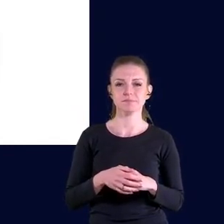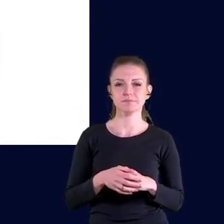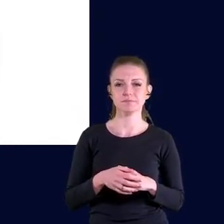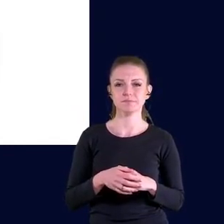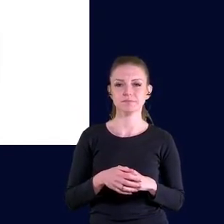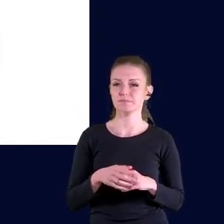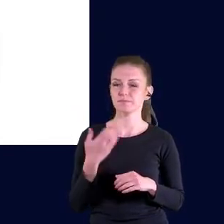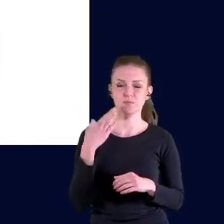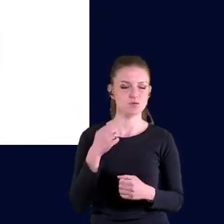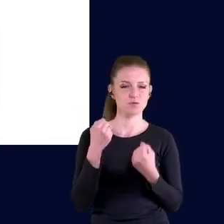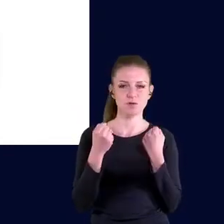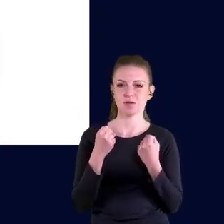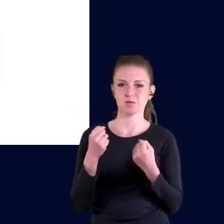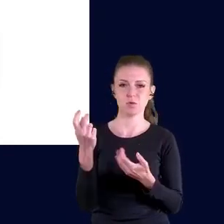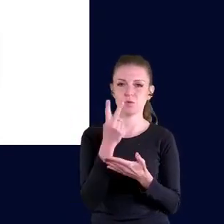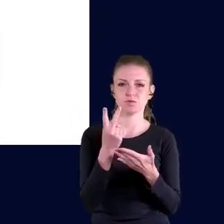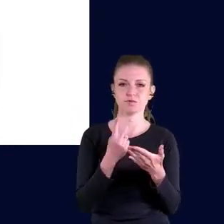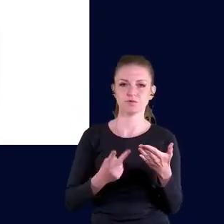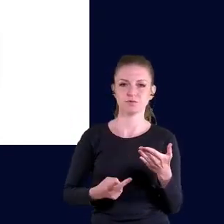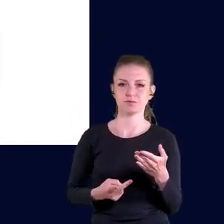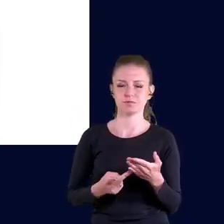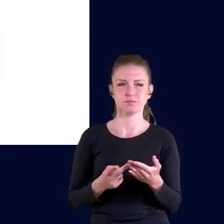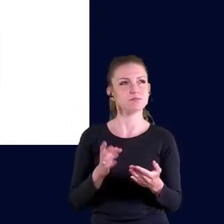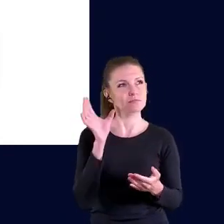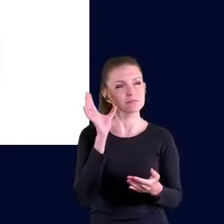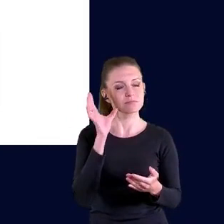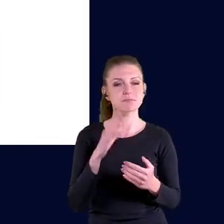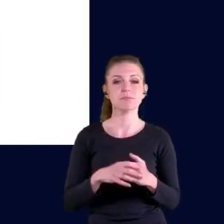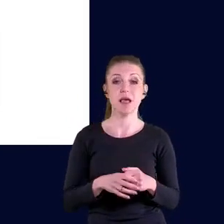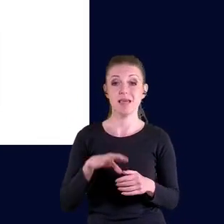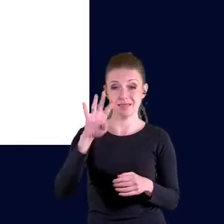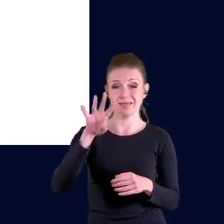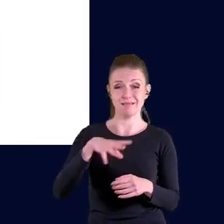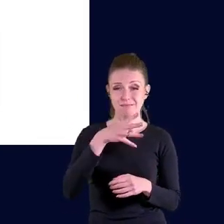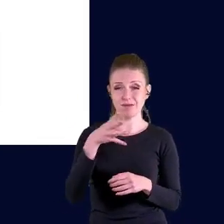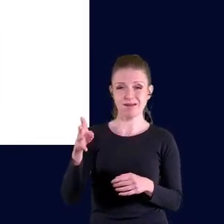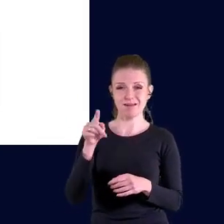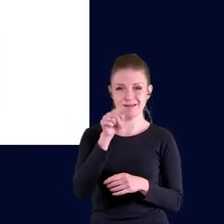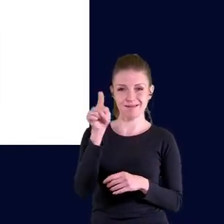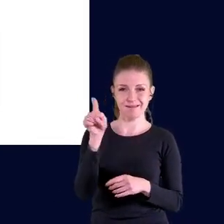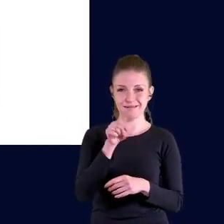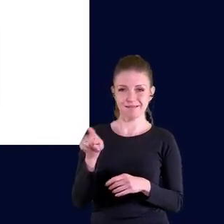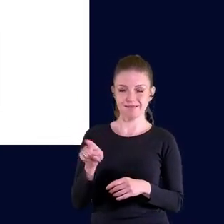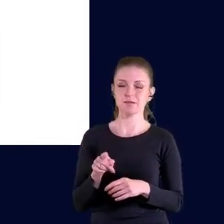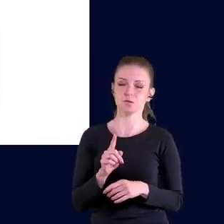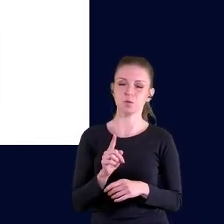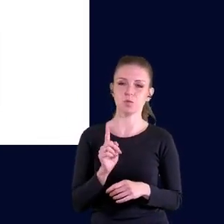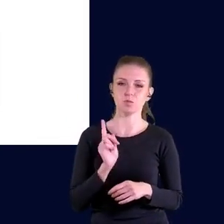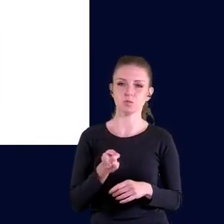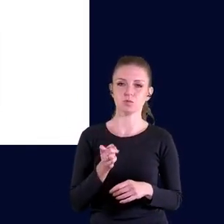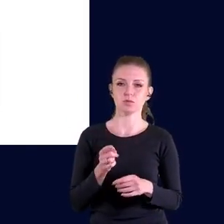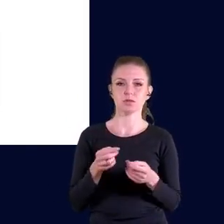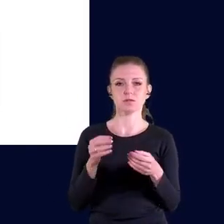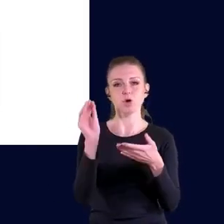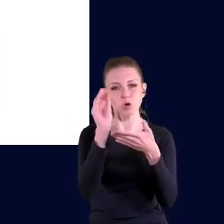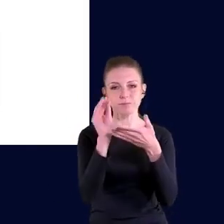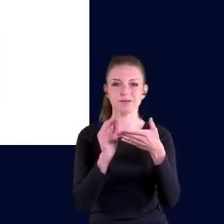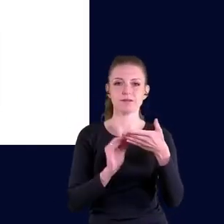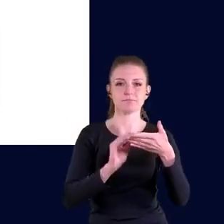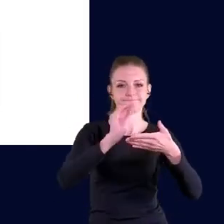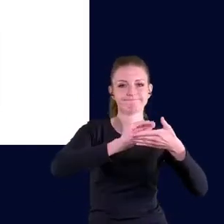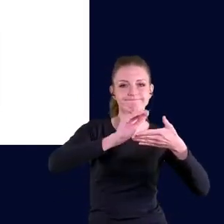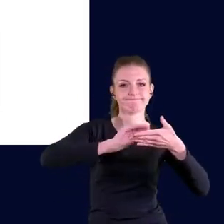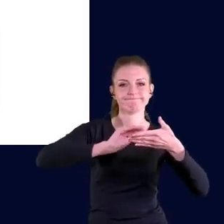do odczytywania także tutaj te tabele trzeba było trzeba było napewno rozpisać